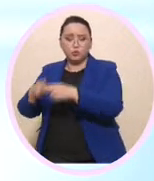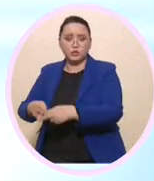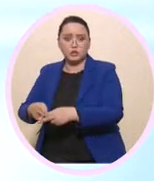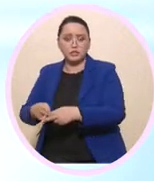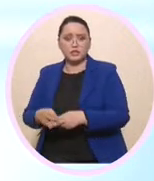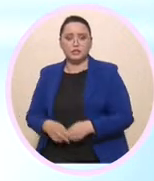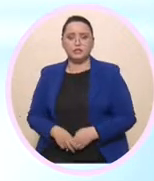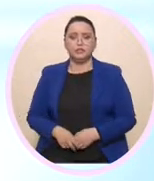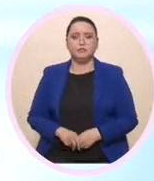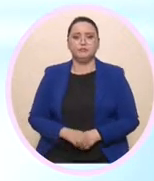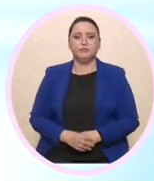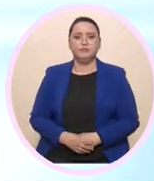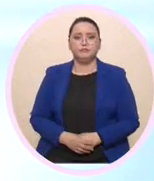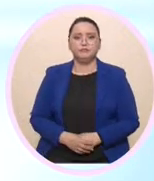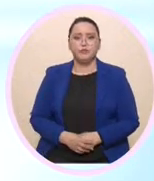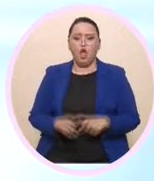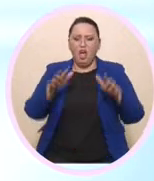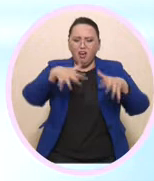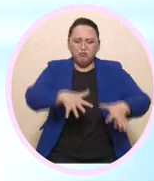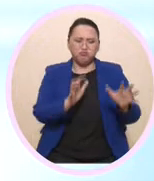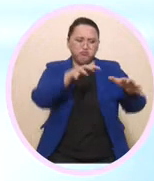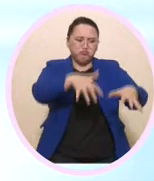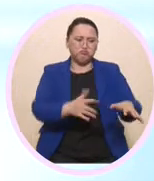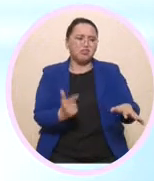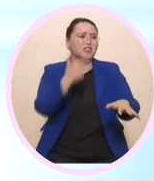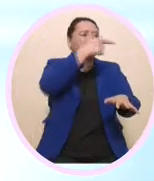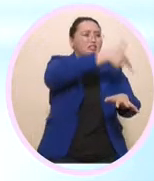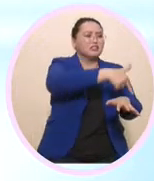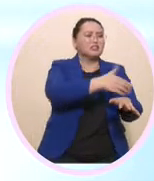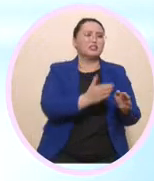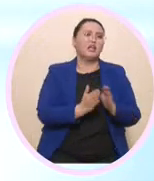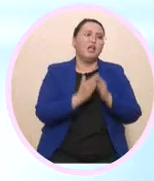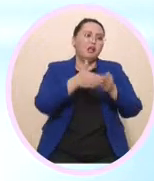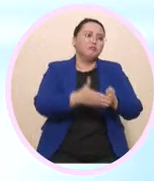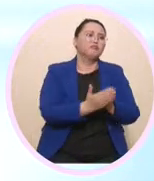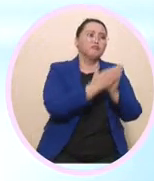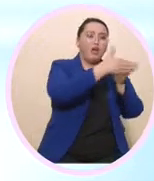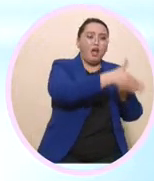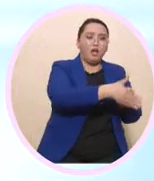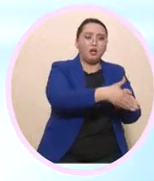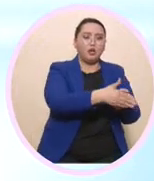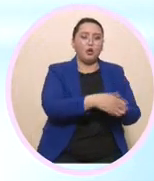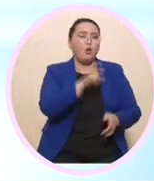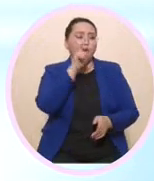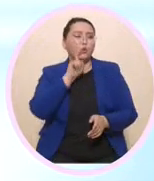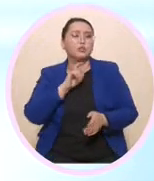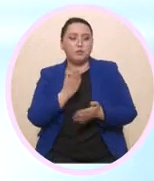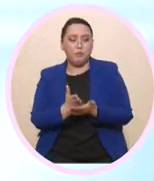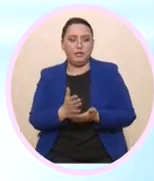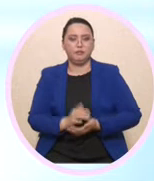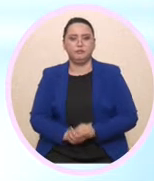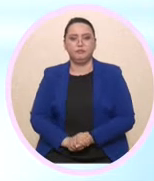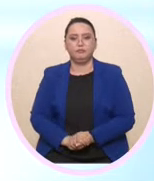Яаж игээд үрдээ усны цаана гаргахын сан гэдэг хүсэл байна.